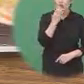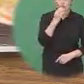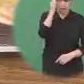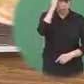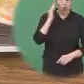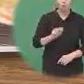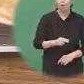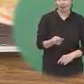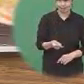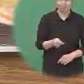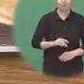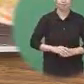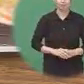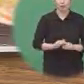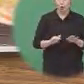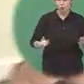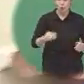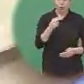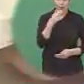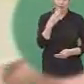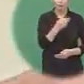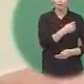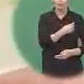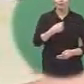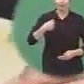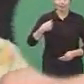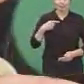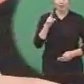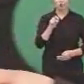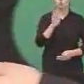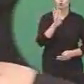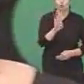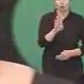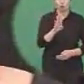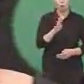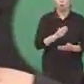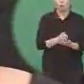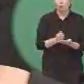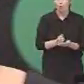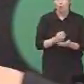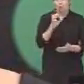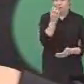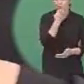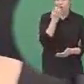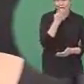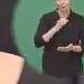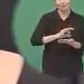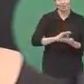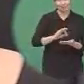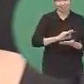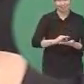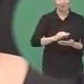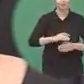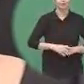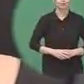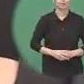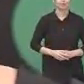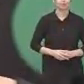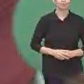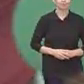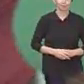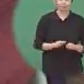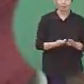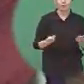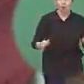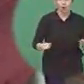衣揚げ子供でも食べやすいように14種類のスパイスを使っています